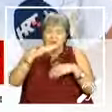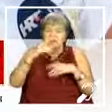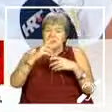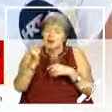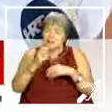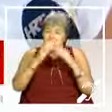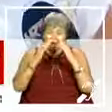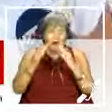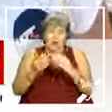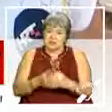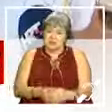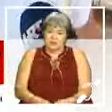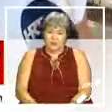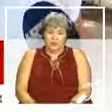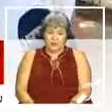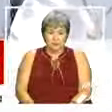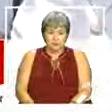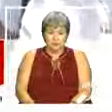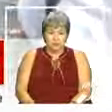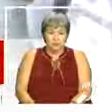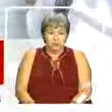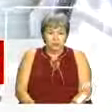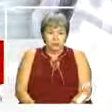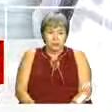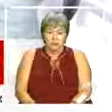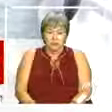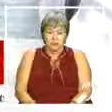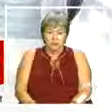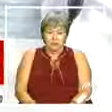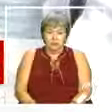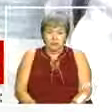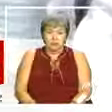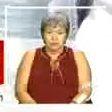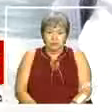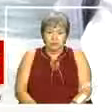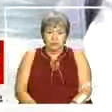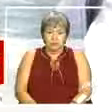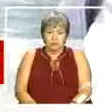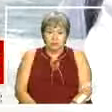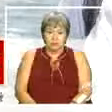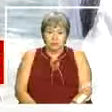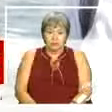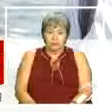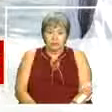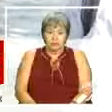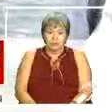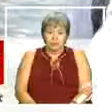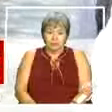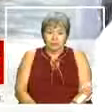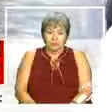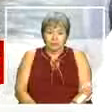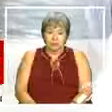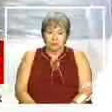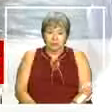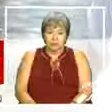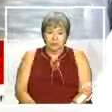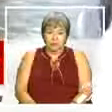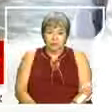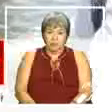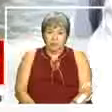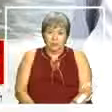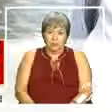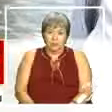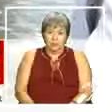Nikako vruće, stvarno, ne možeš izdisati. Osjećam se umorno, da. Jako je teško, ne možeš hodati, ne